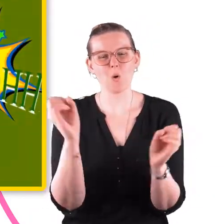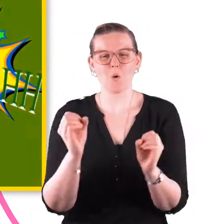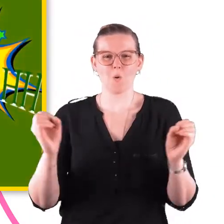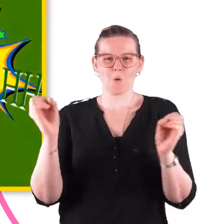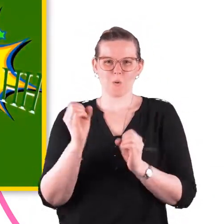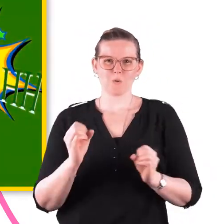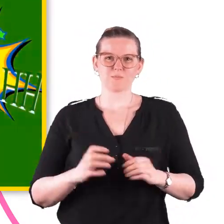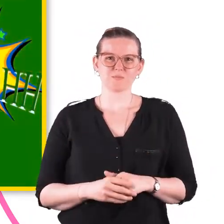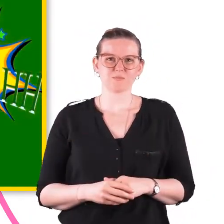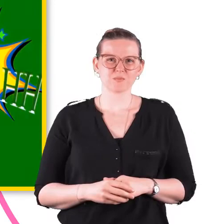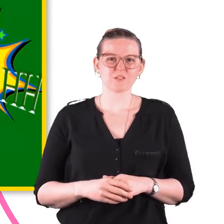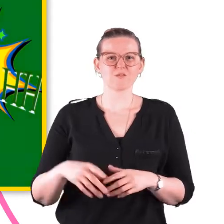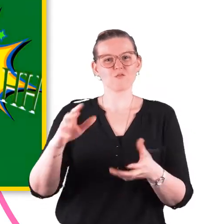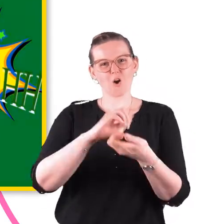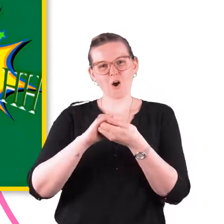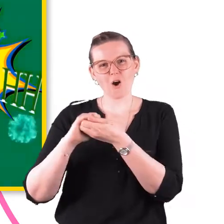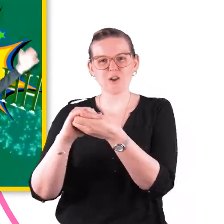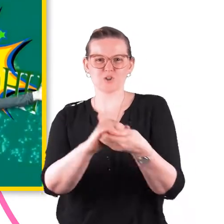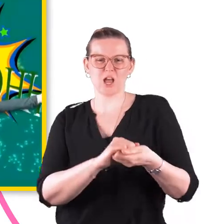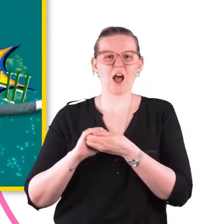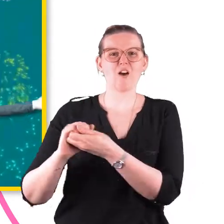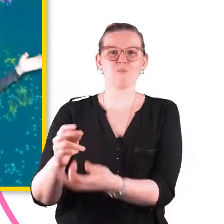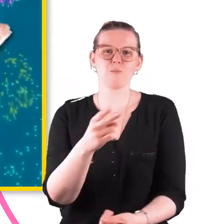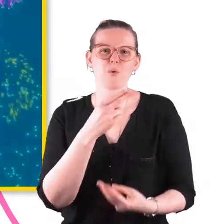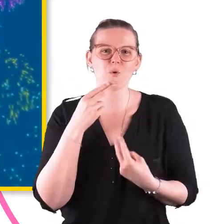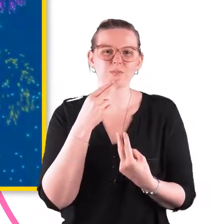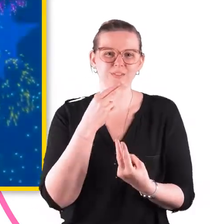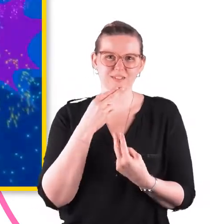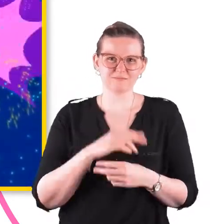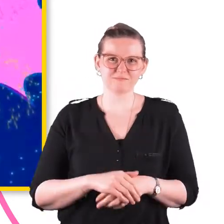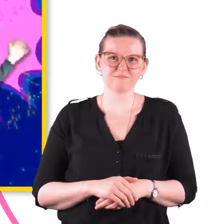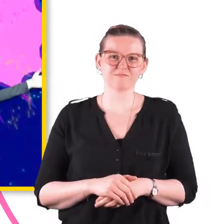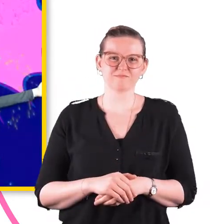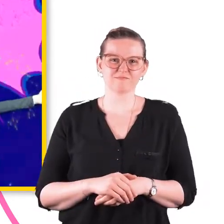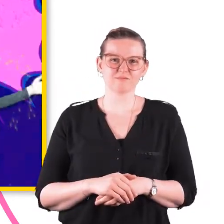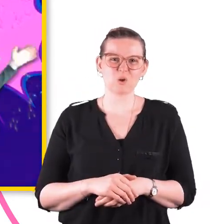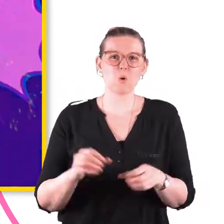oh, oh, unsere Freundschaft.